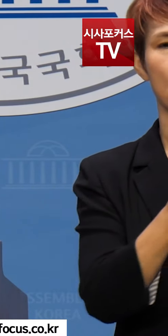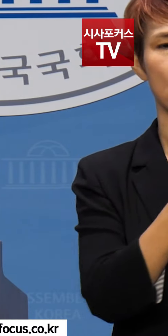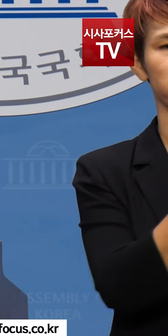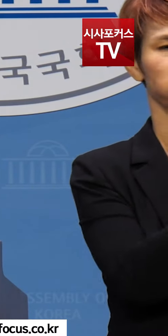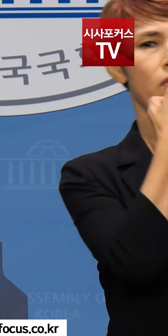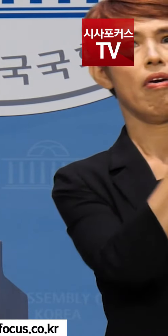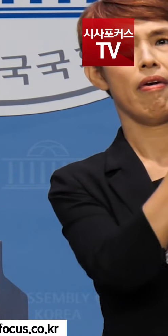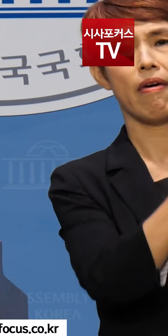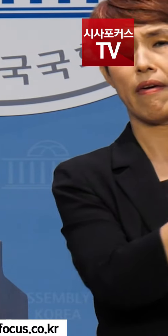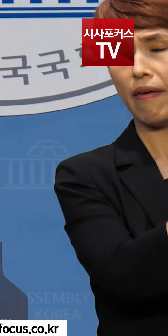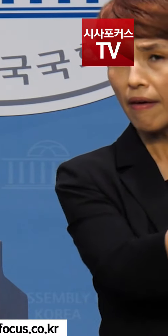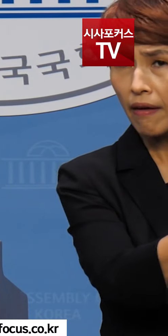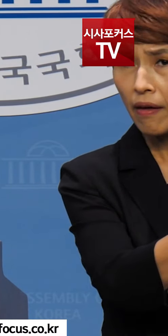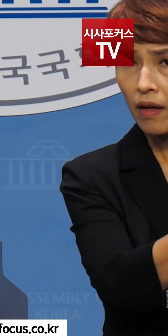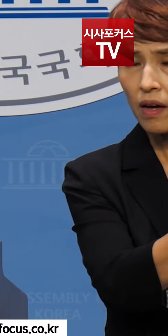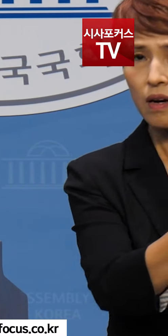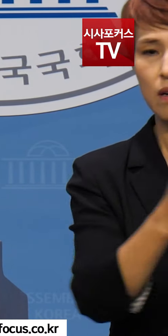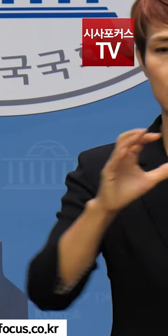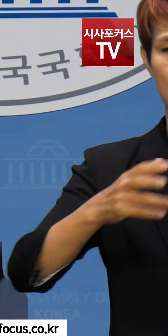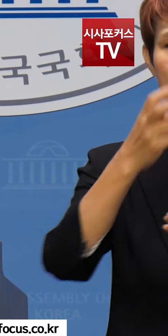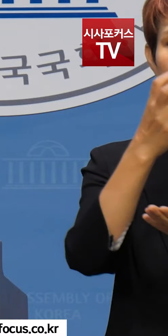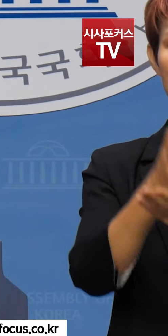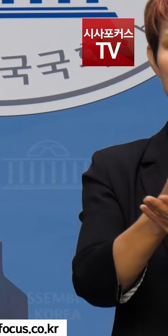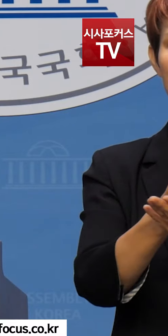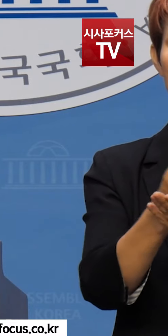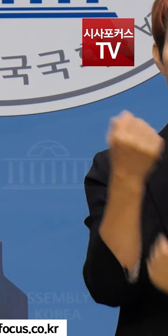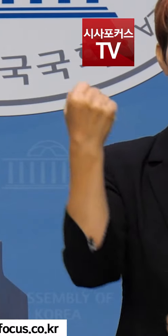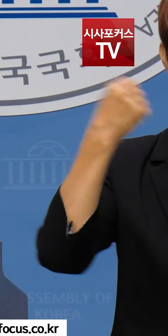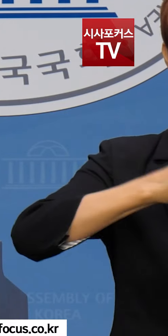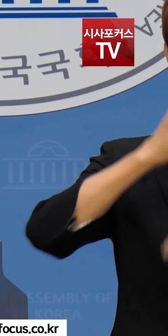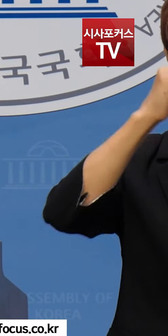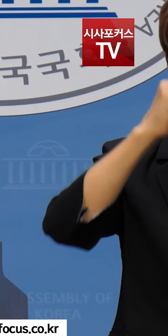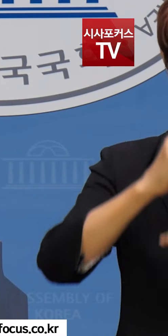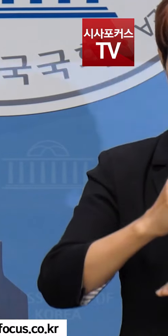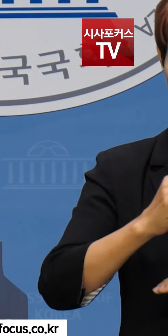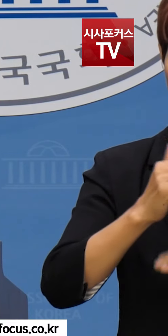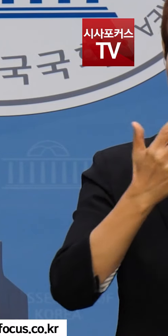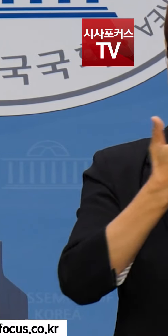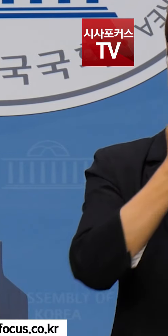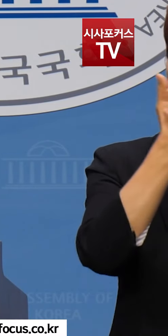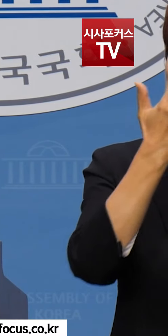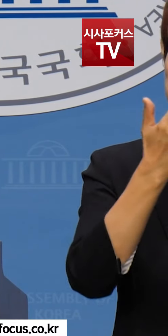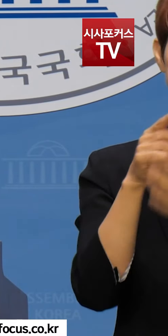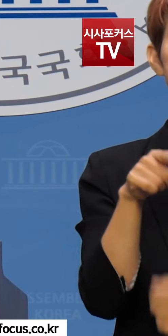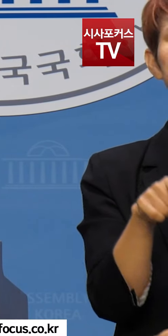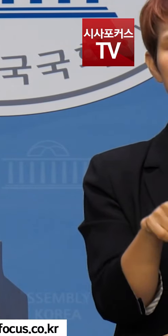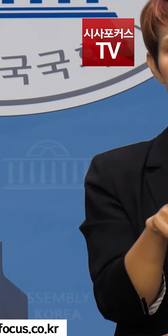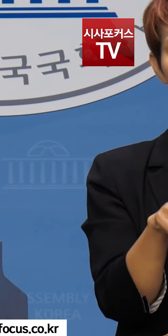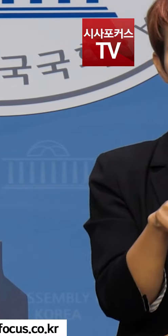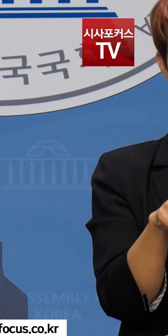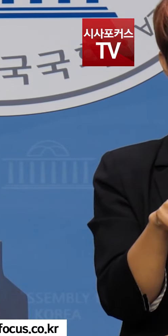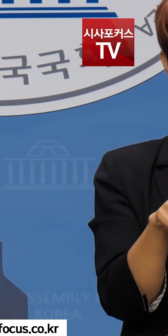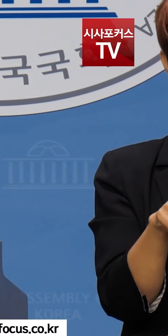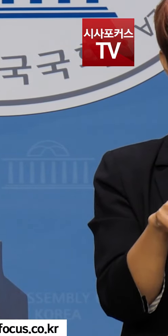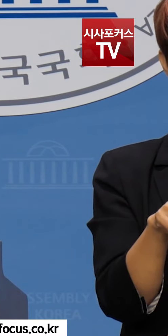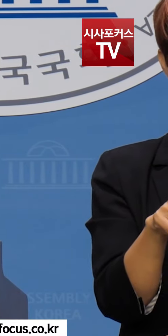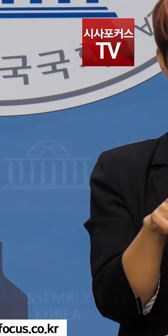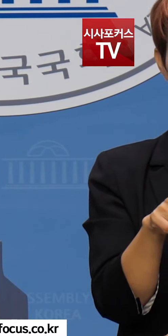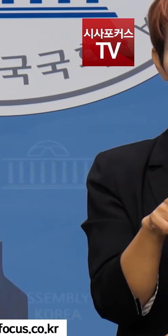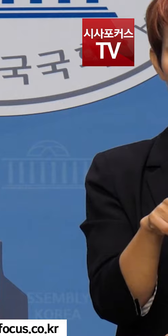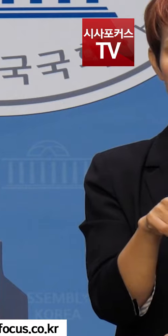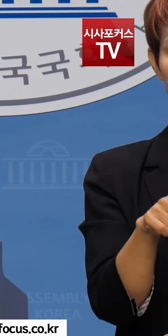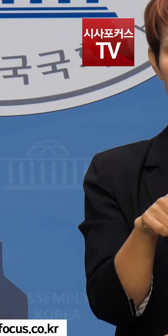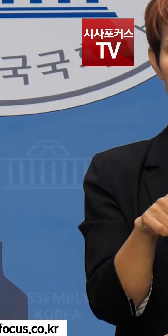탄핵 사유로 내세운 헌법 법률 위반 사항은 공허하고 명확하지 않습니다. 뿐만